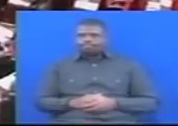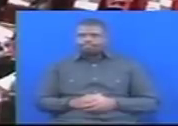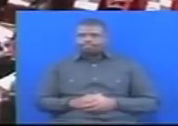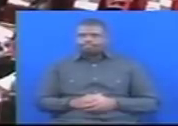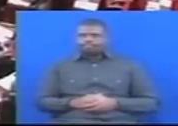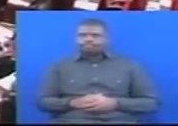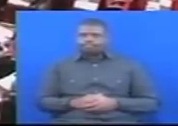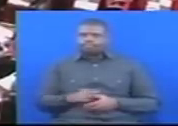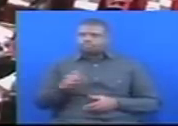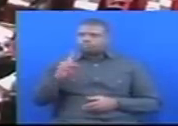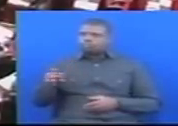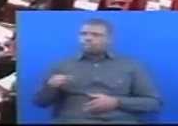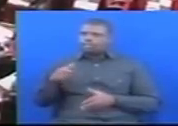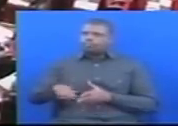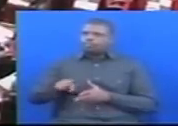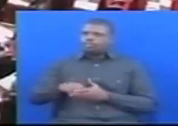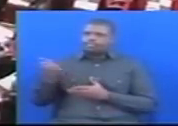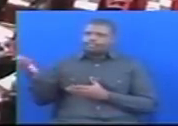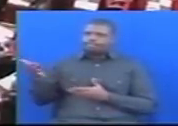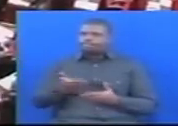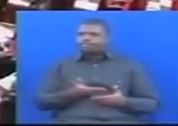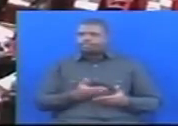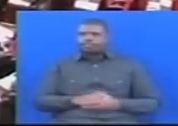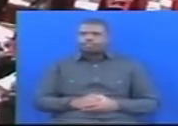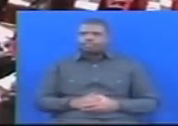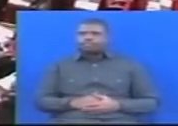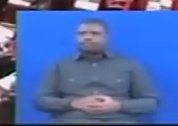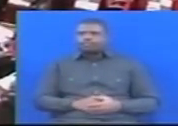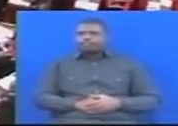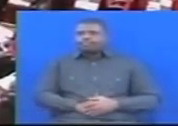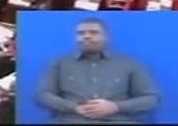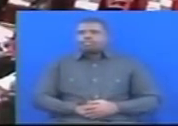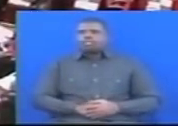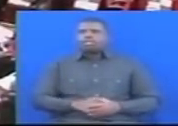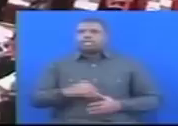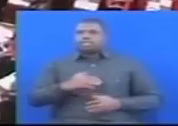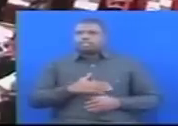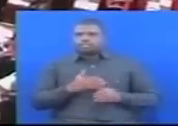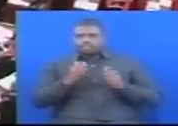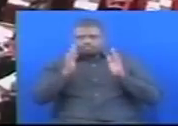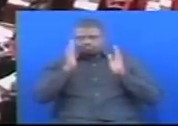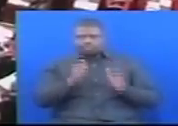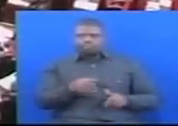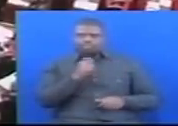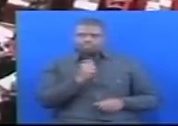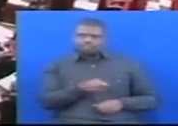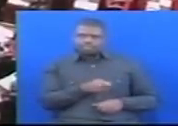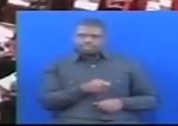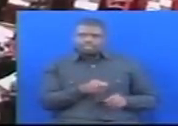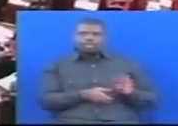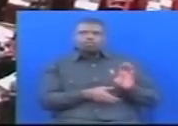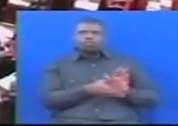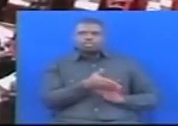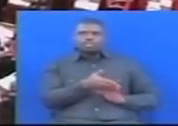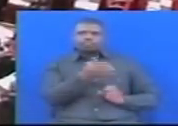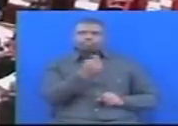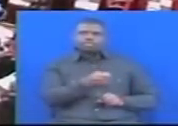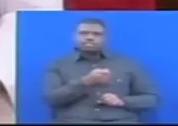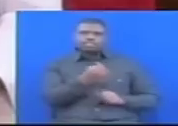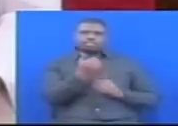Mheshimiwa muuliza swali, uliza swali la nyongeza tafadhali. Asante Mheshimiwa Spika. Kwanza nipongeze nchi za